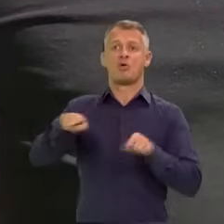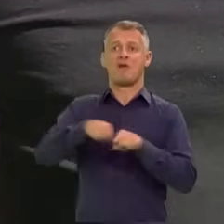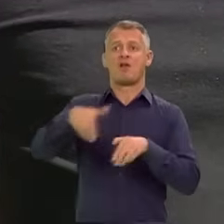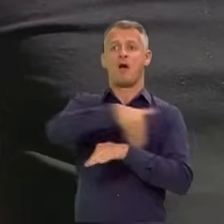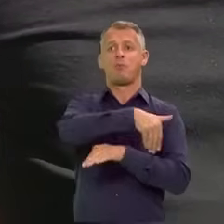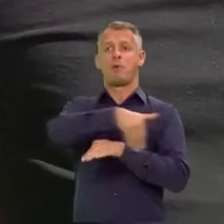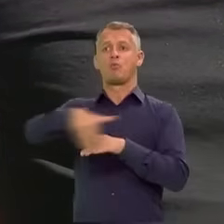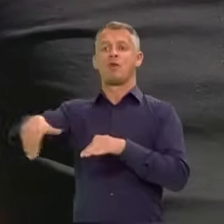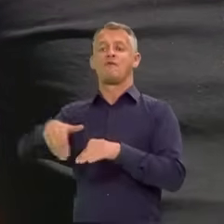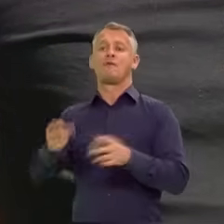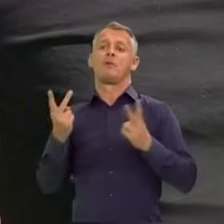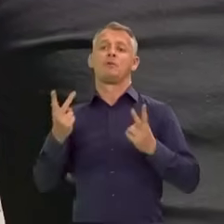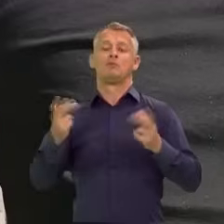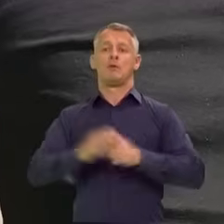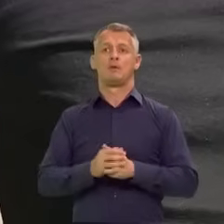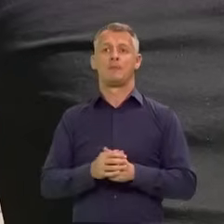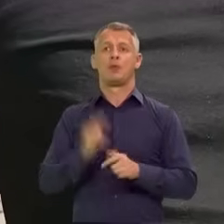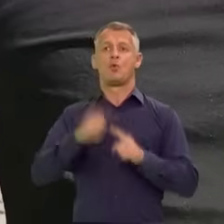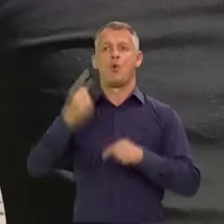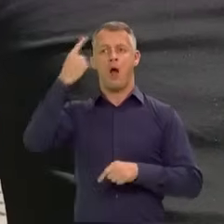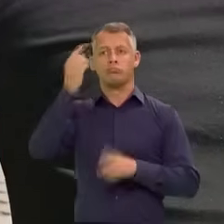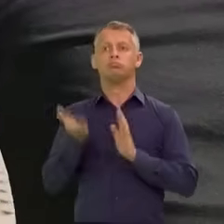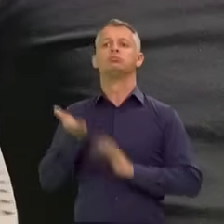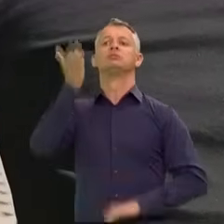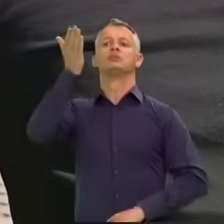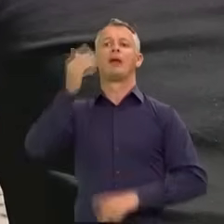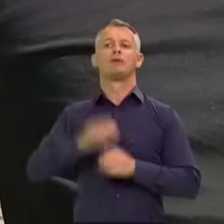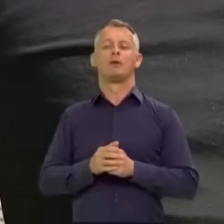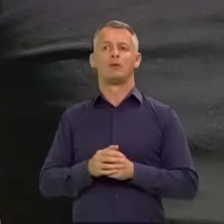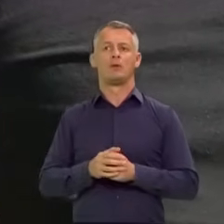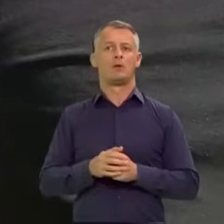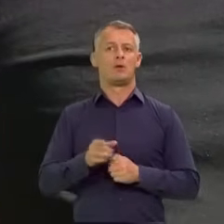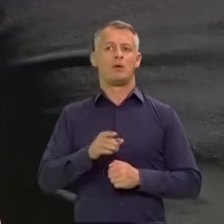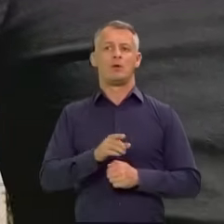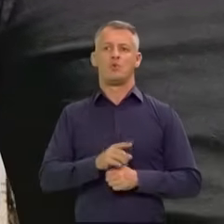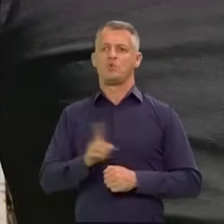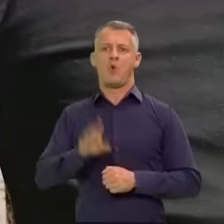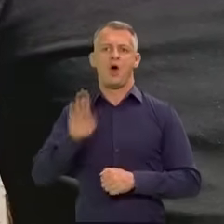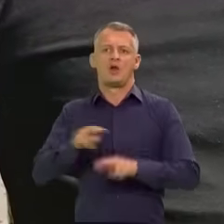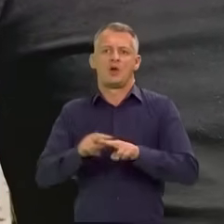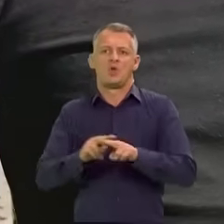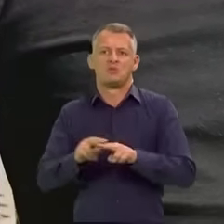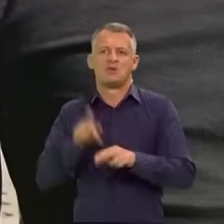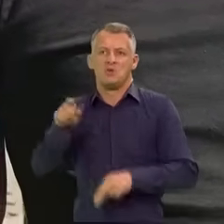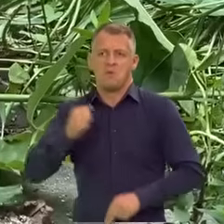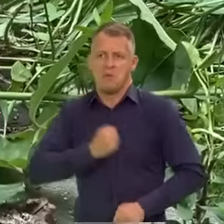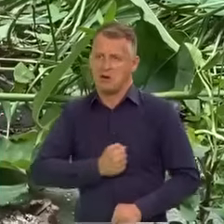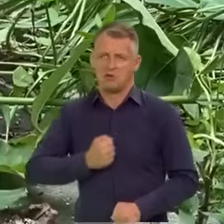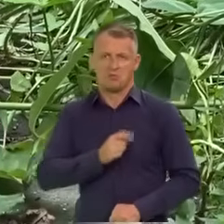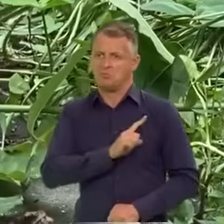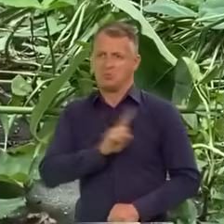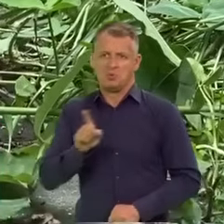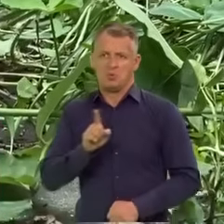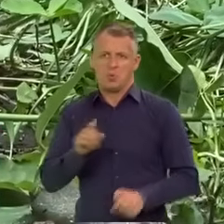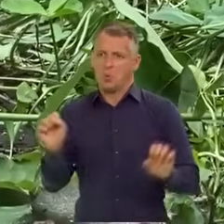intrat, capul sus, deci nu are cum să le pară rău.